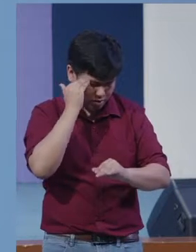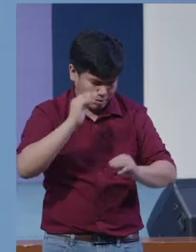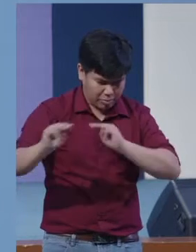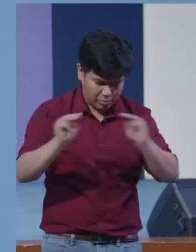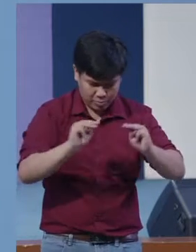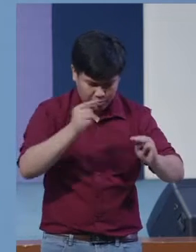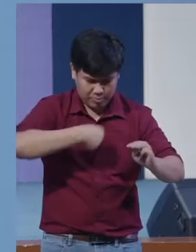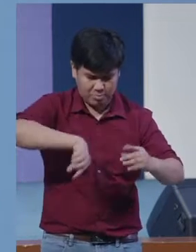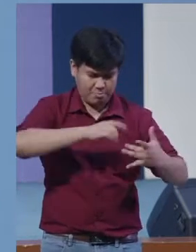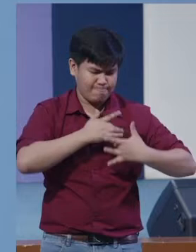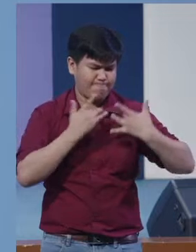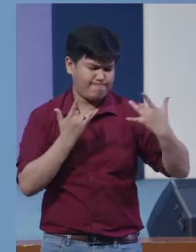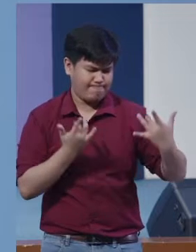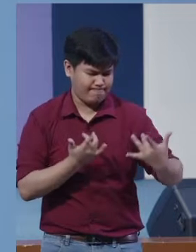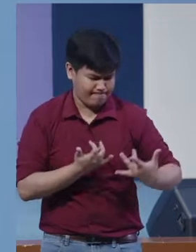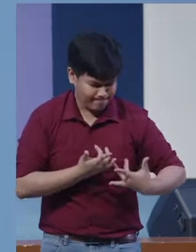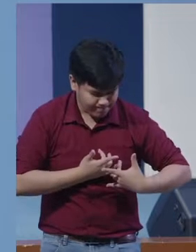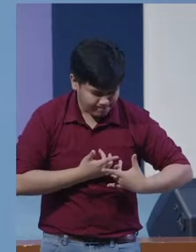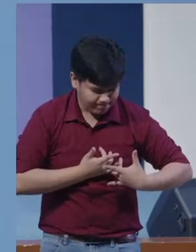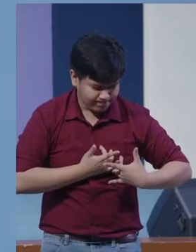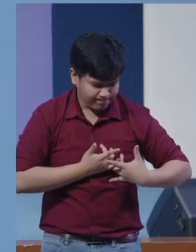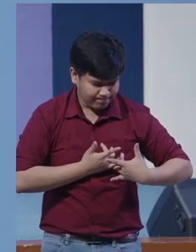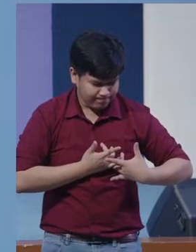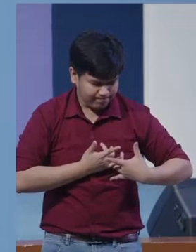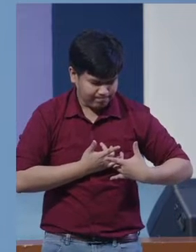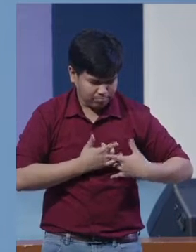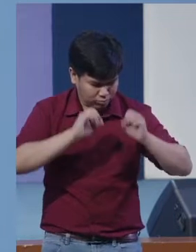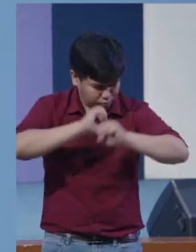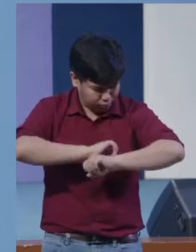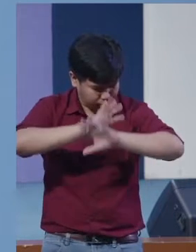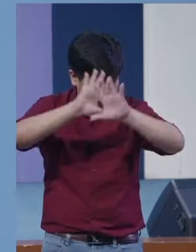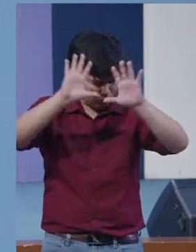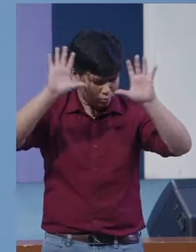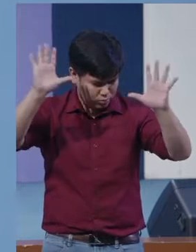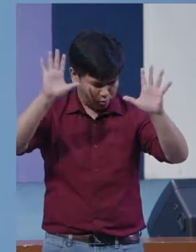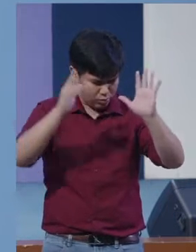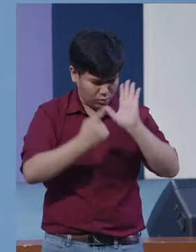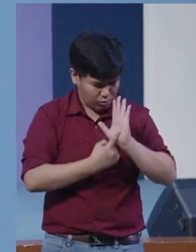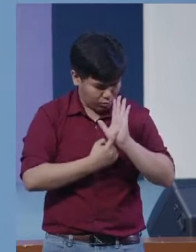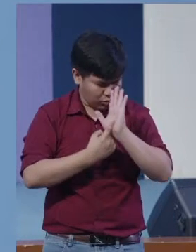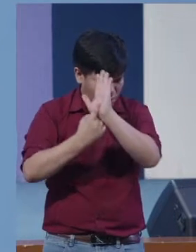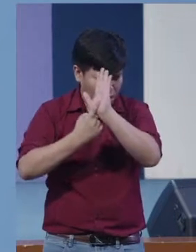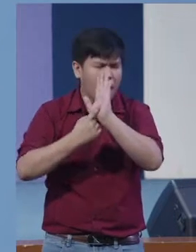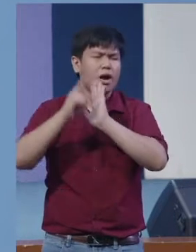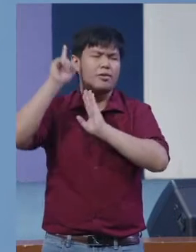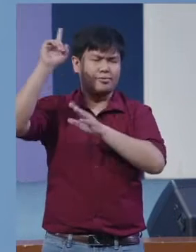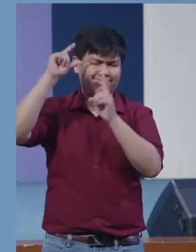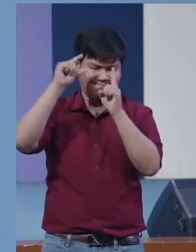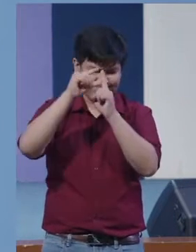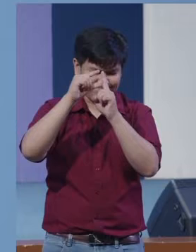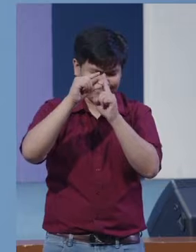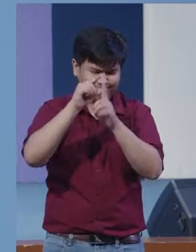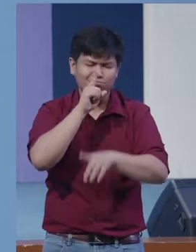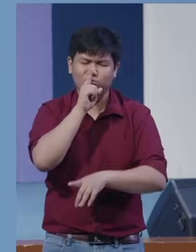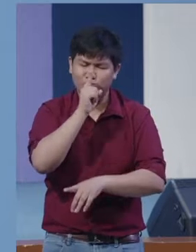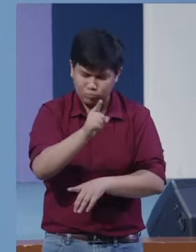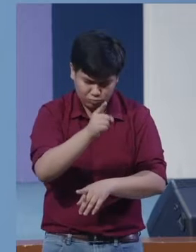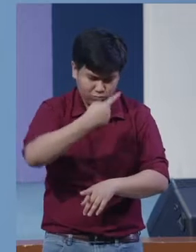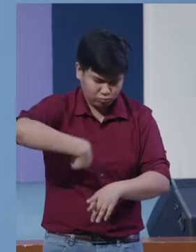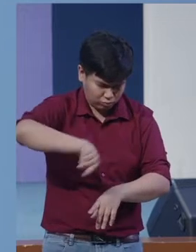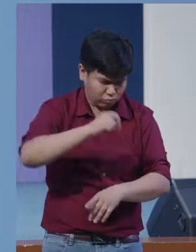puso upang bigyang tanglaw at liwanag ang inyong mga salita at upang aming